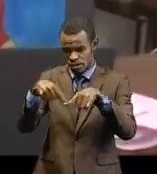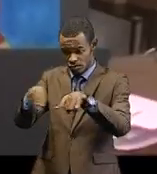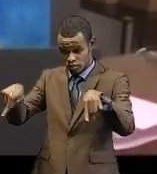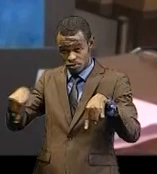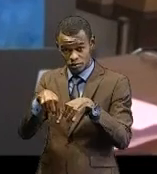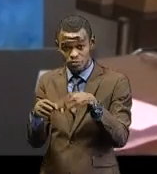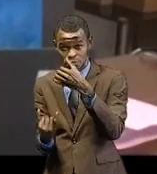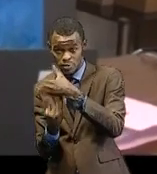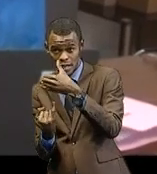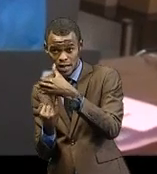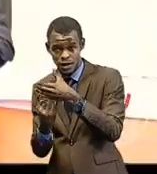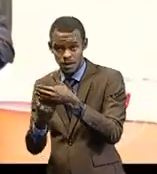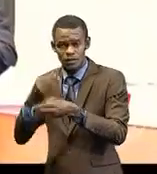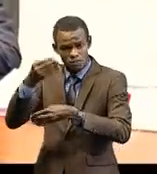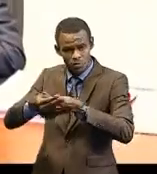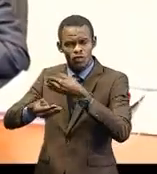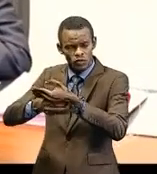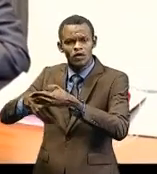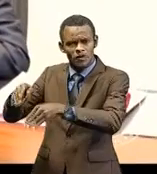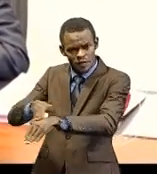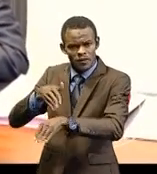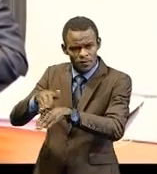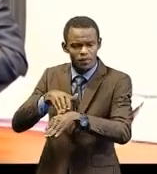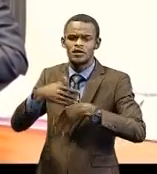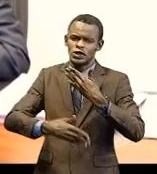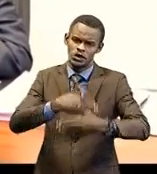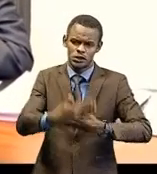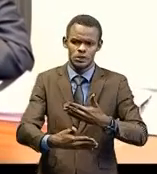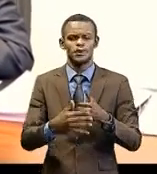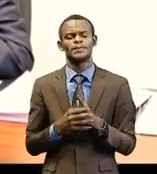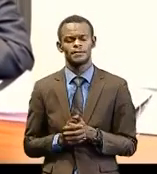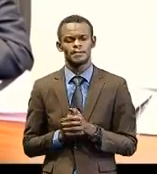et transformation profonde de la structure de l'économie.